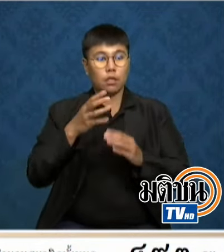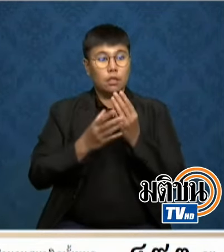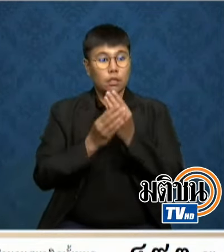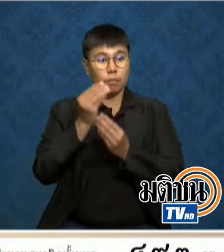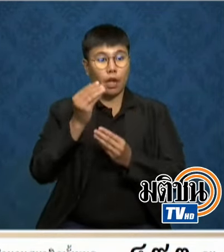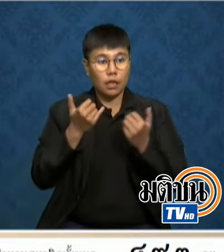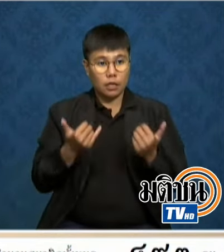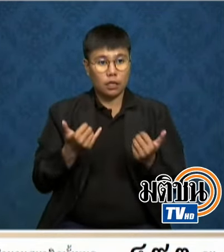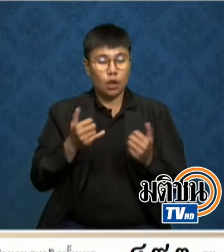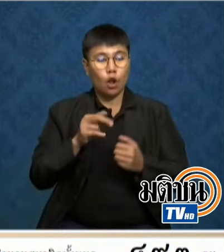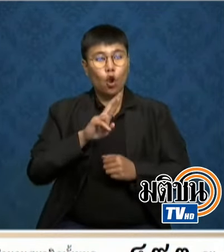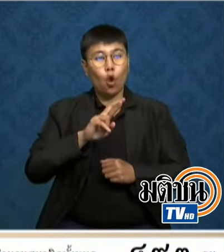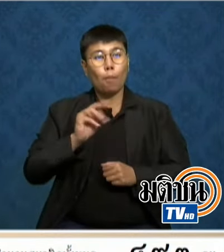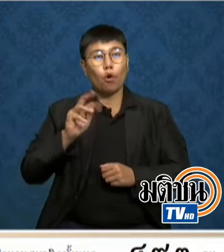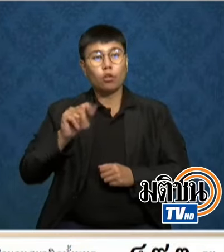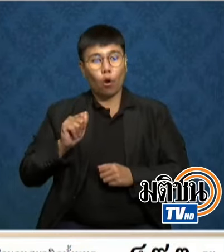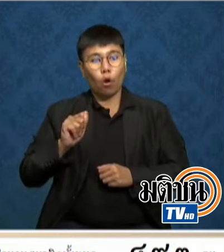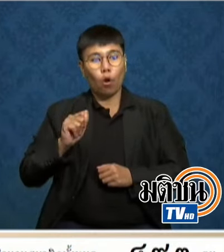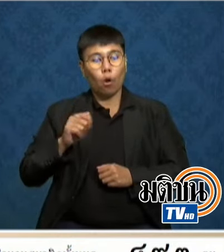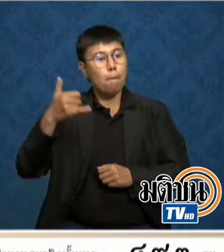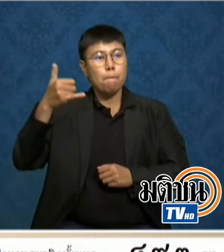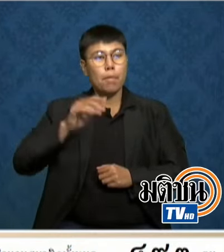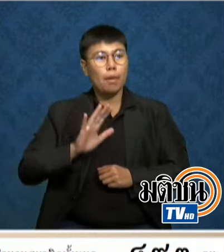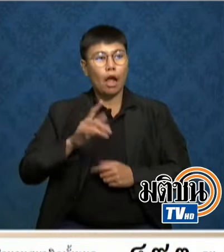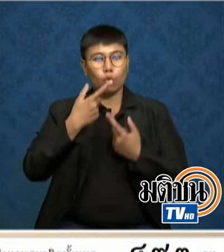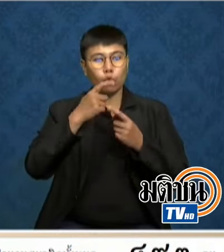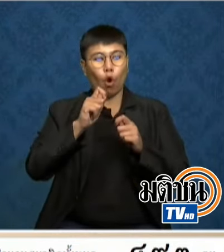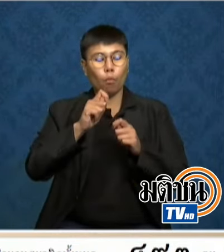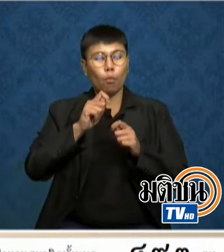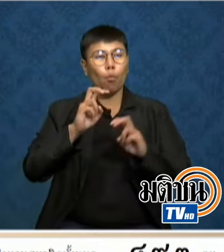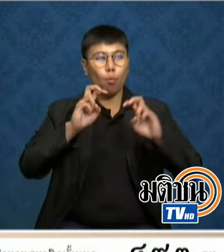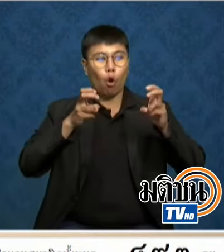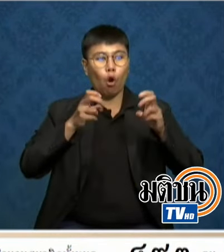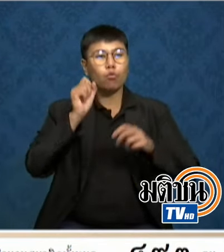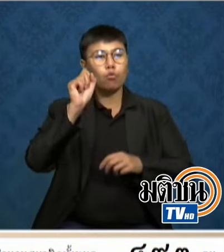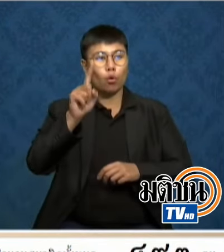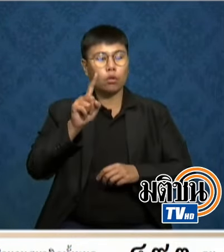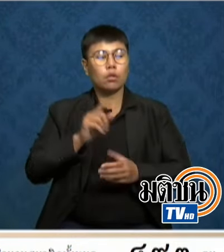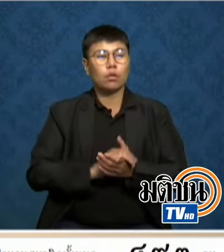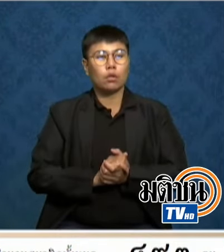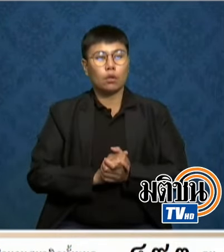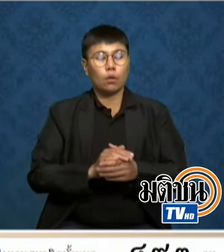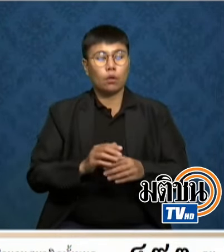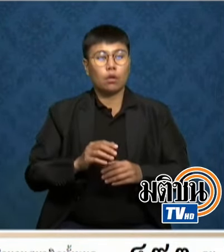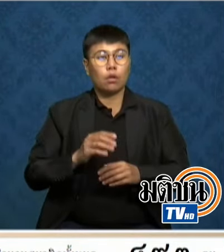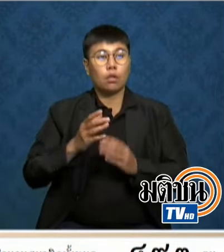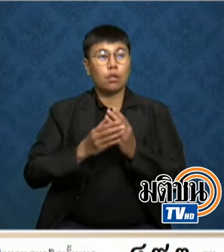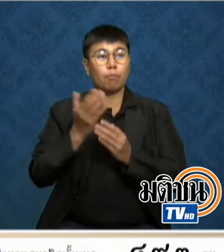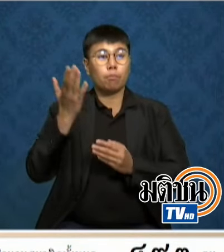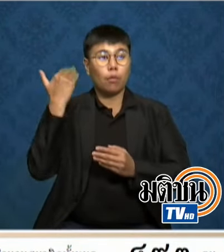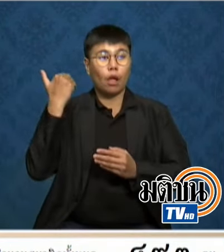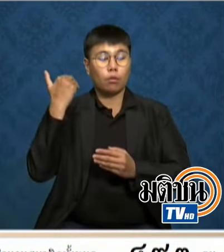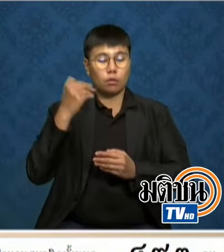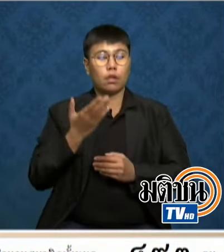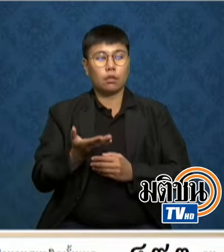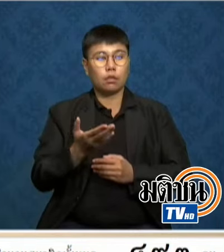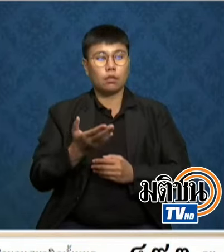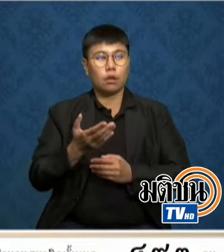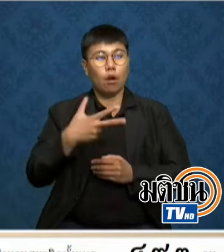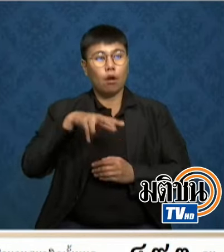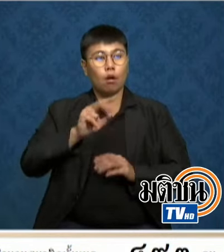ครับที่รัฐมนตรีไม่ได้มาตอบกระทู้สดของทางสมาชิกก็เมื่อสัปดาห์ที่แล้วท่านภูมิธ